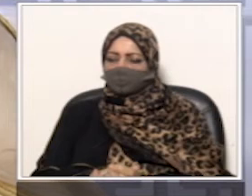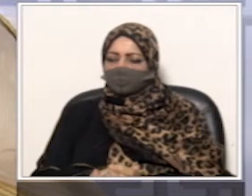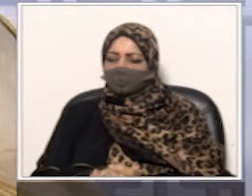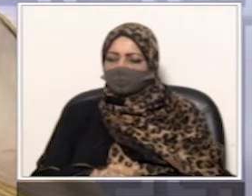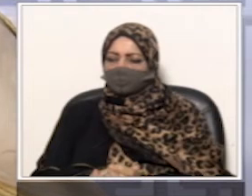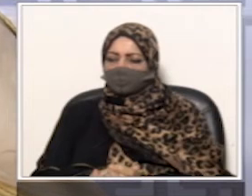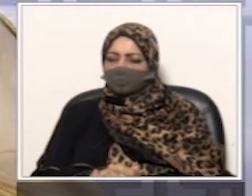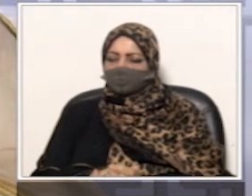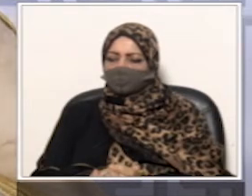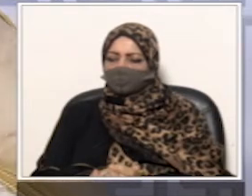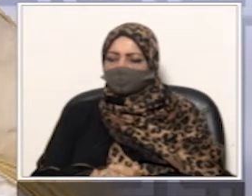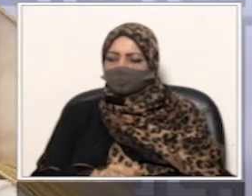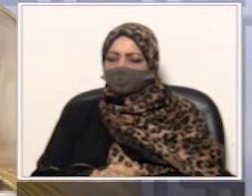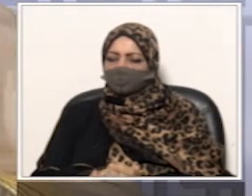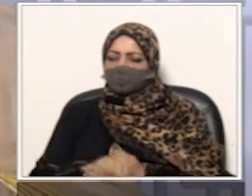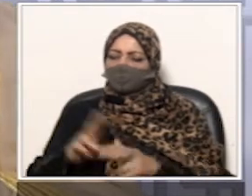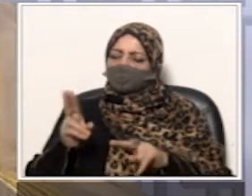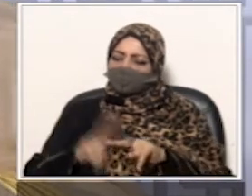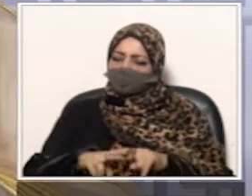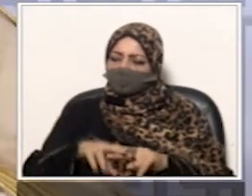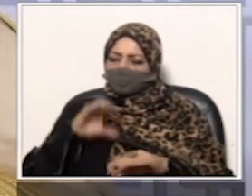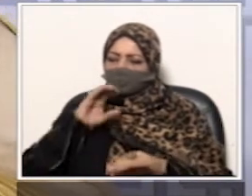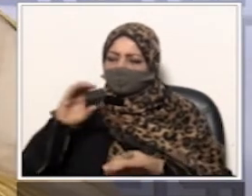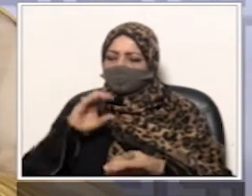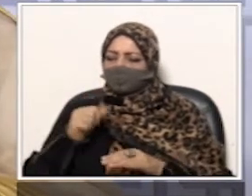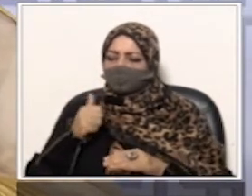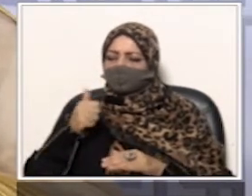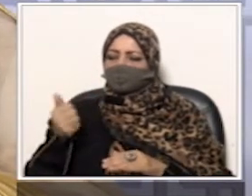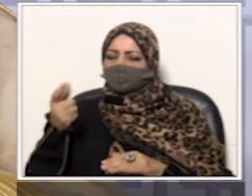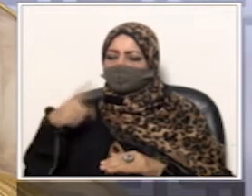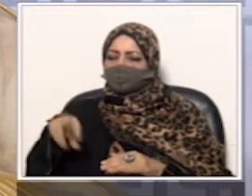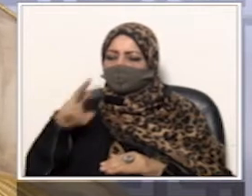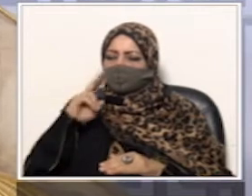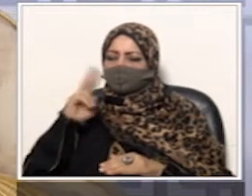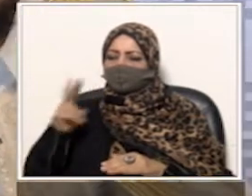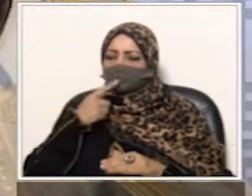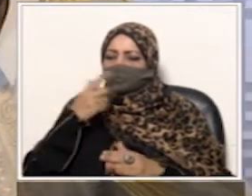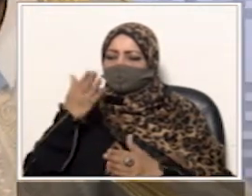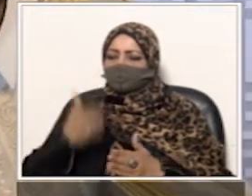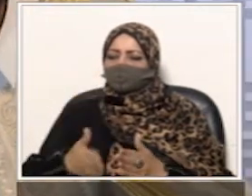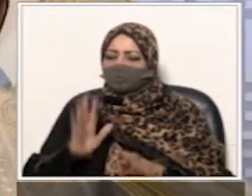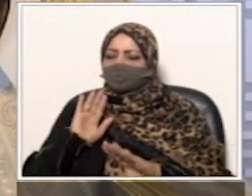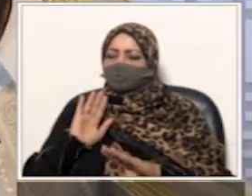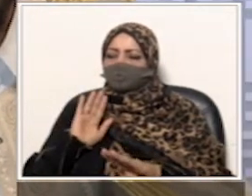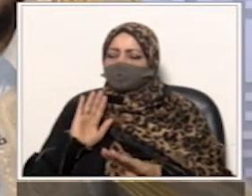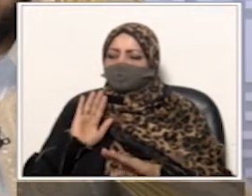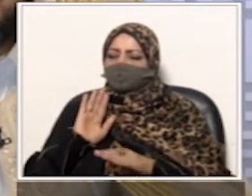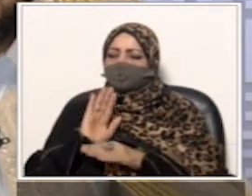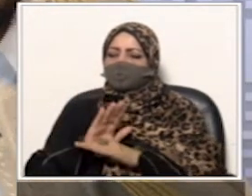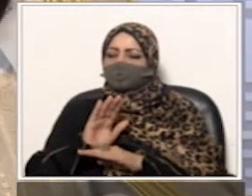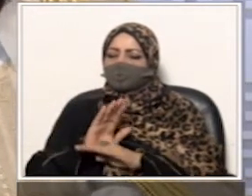آمال تقول نذرت، يعني هي نذرت، مقصودها بالنذر أنها تصلي ركعتين على